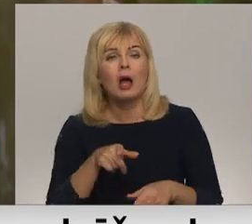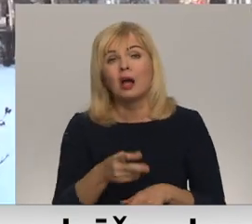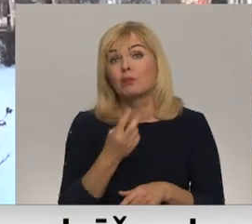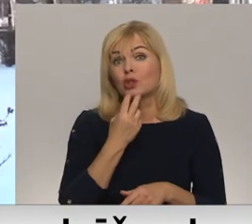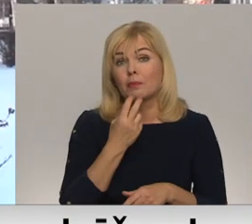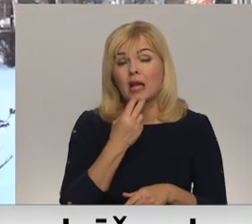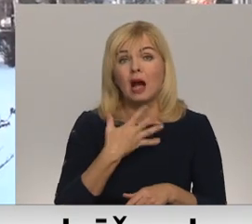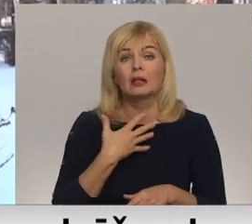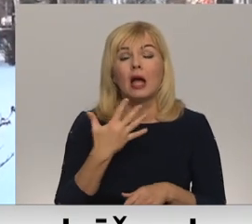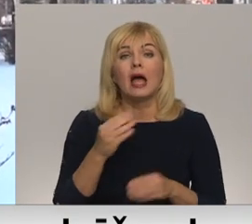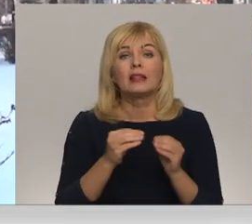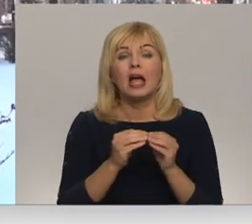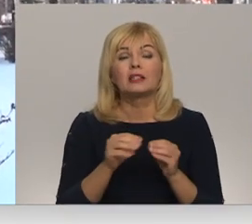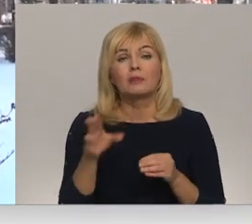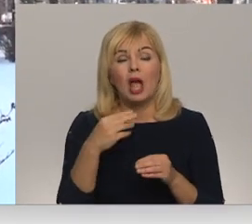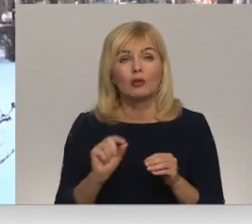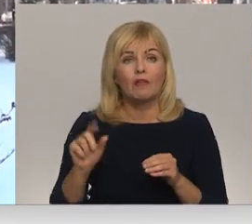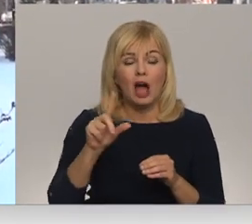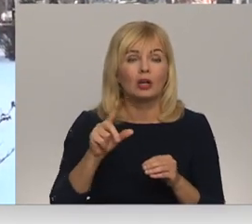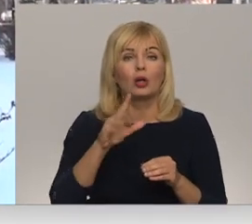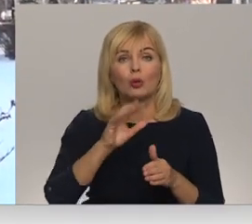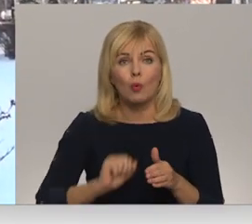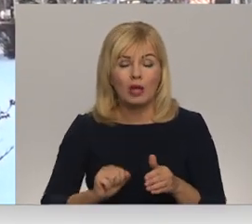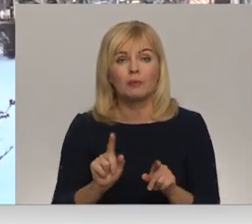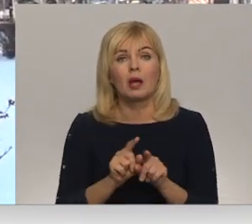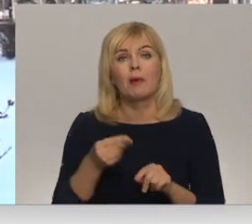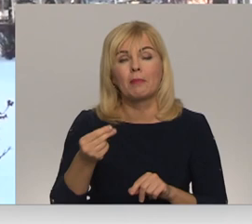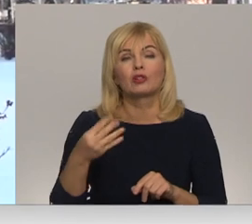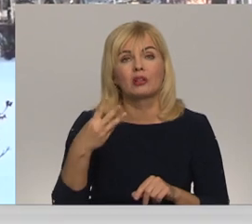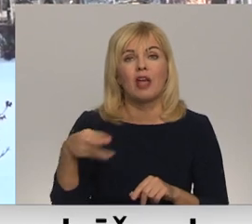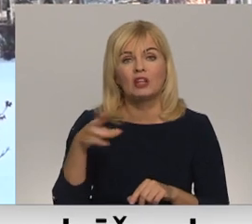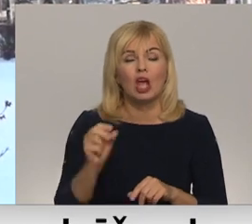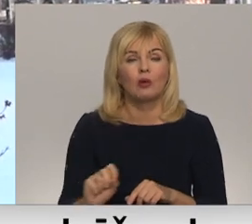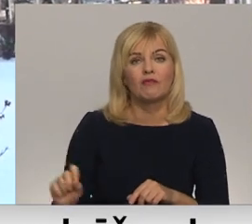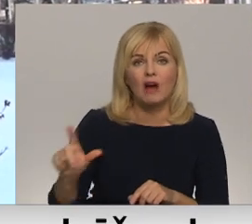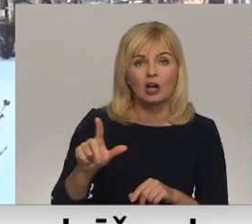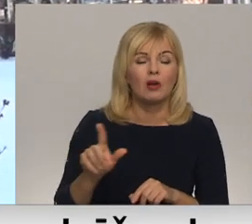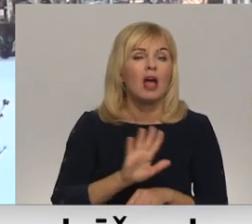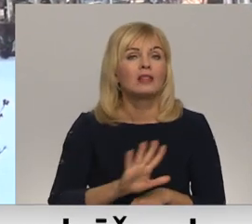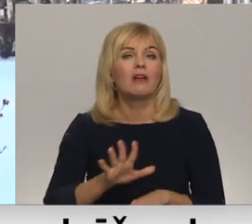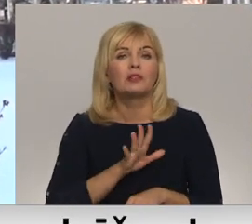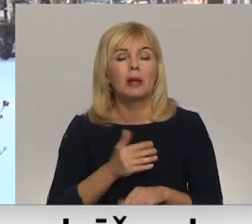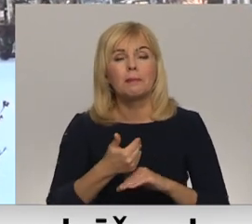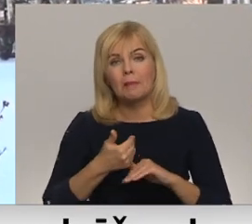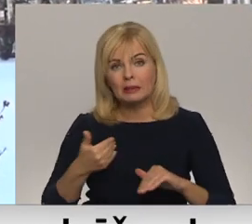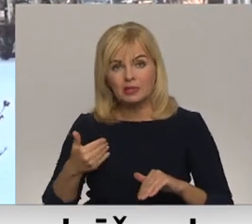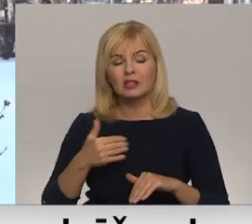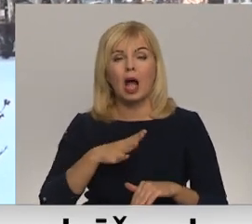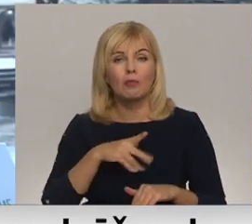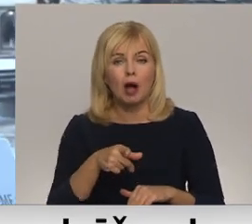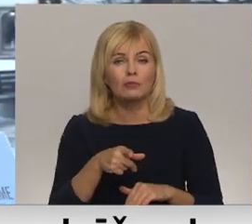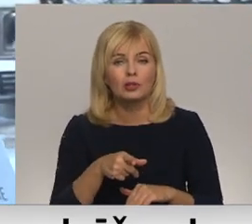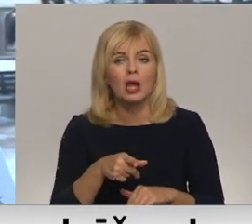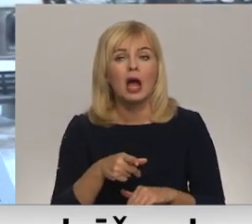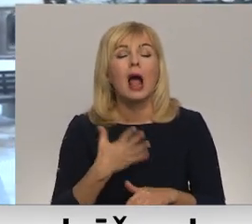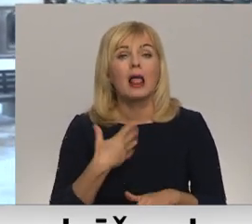smieklīgi, ja man 10 eiro vairāk, man eiro noņa nosis, tāpat tās maksā 9 eiro vairāk. Nevis tas, kas bija pirms tam, tas tā pasmiešanās.